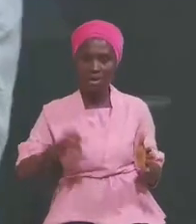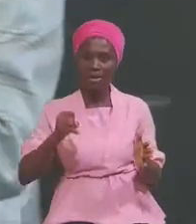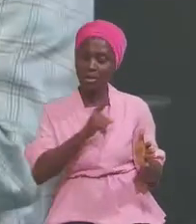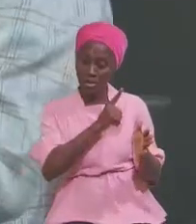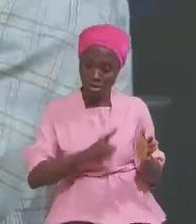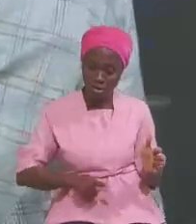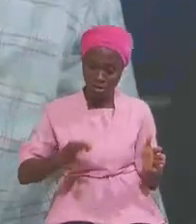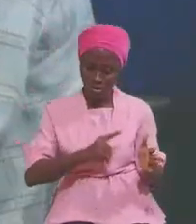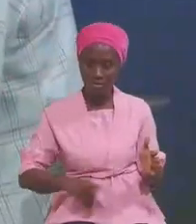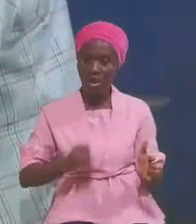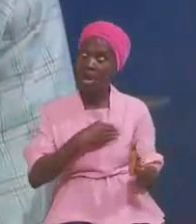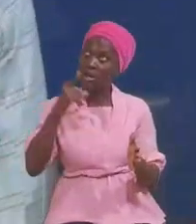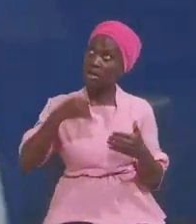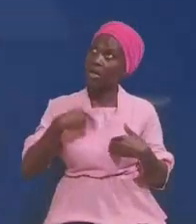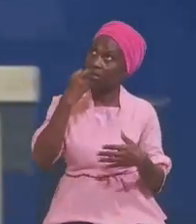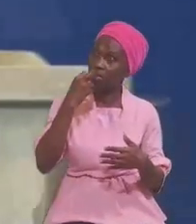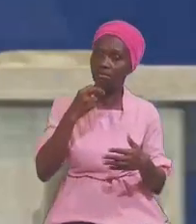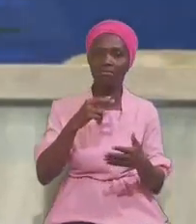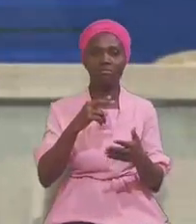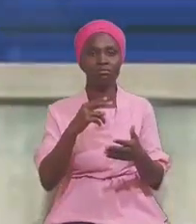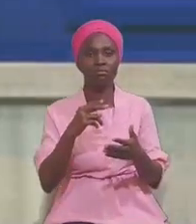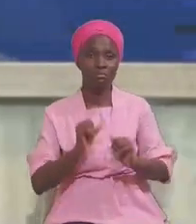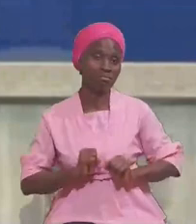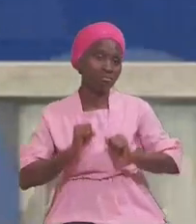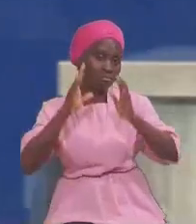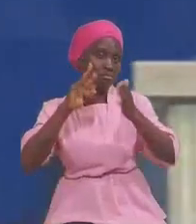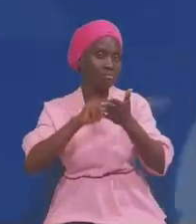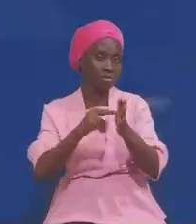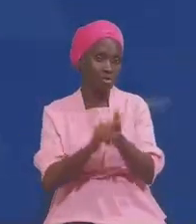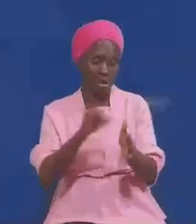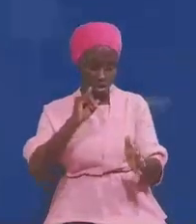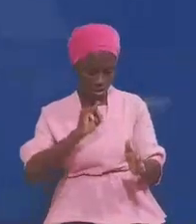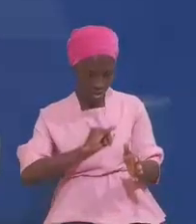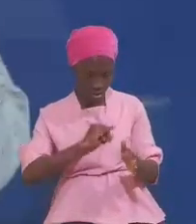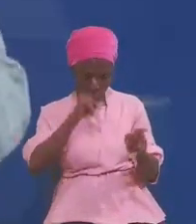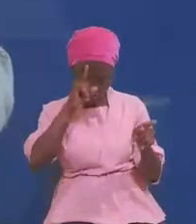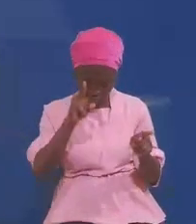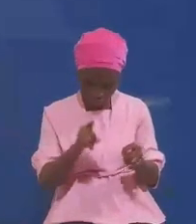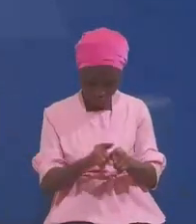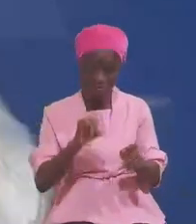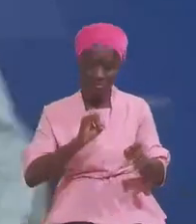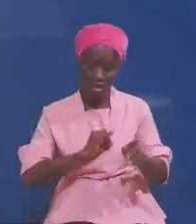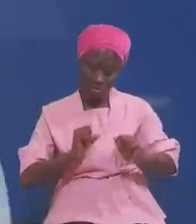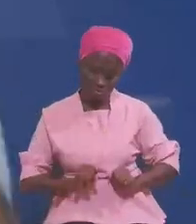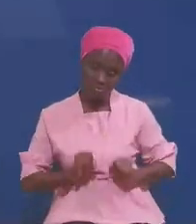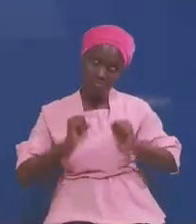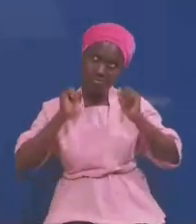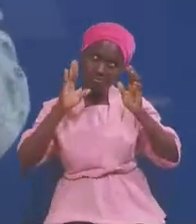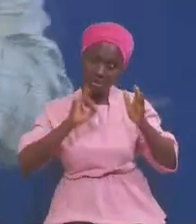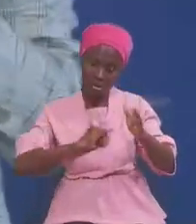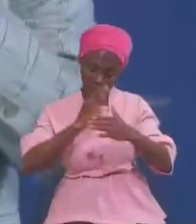la soumission veut dire je m'accorde, je me soumets, je